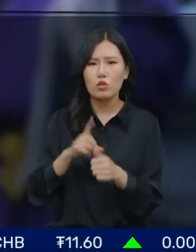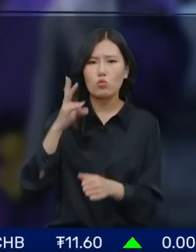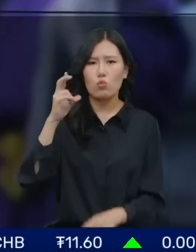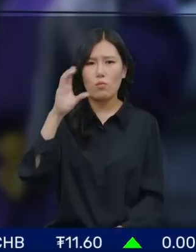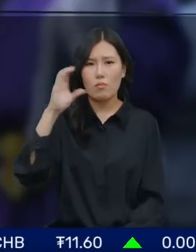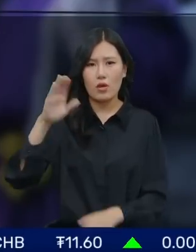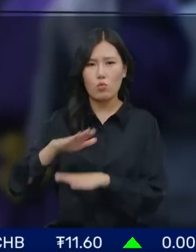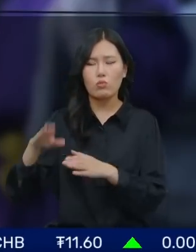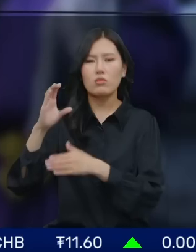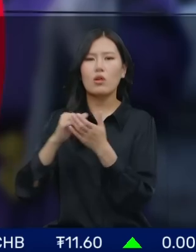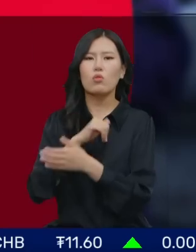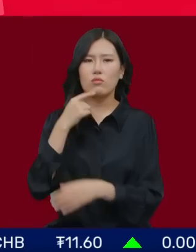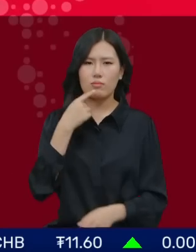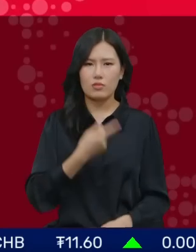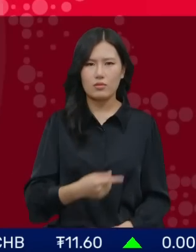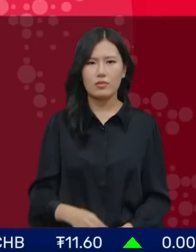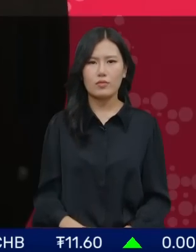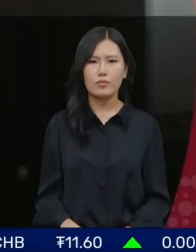аа.